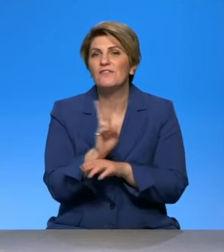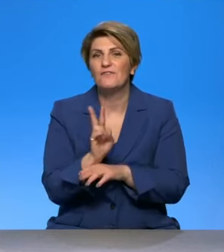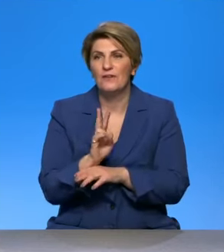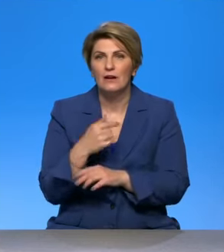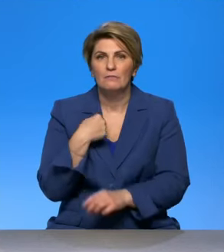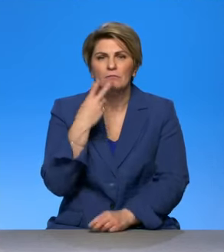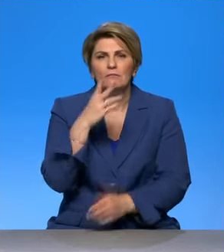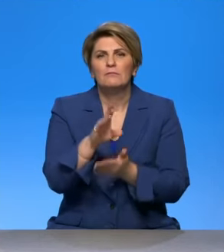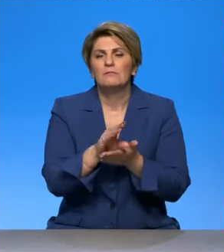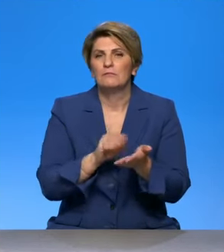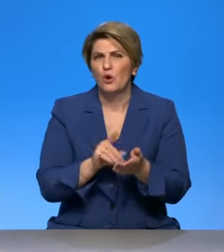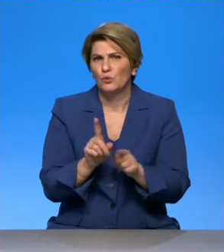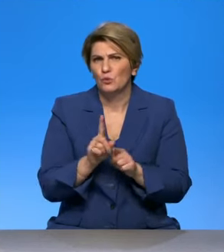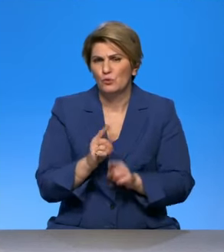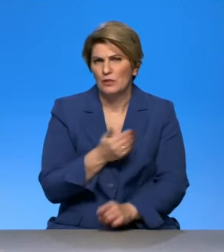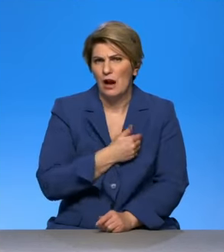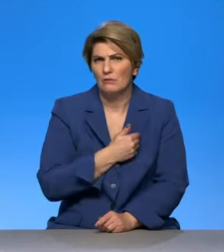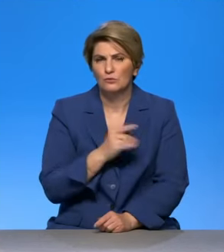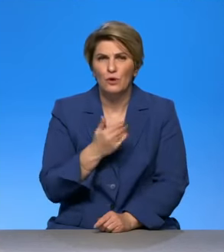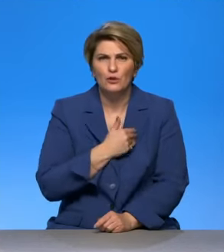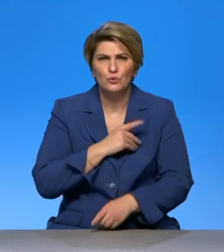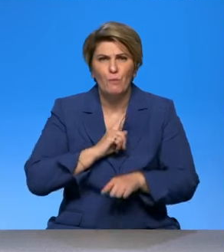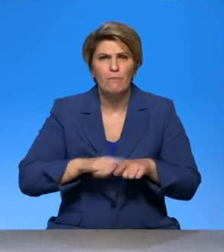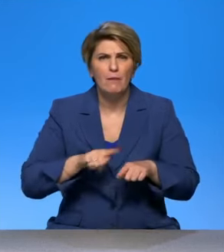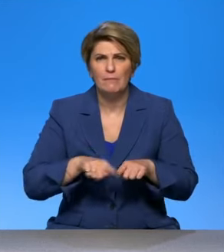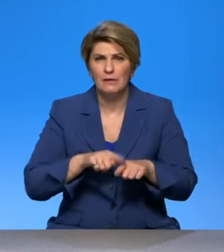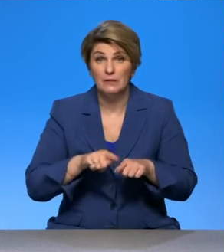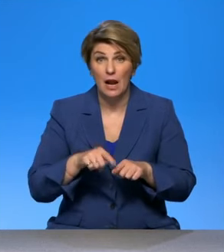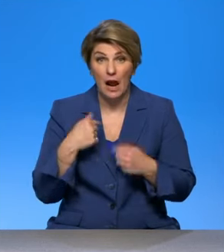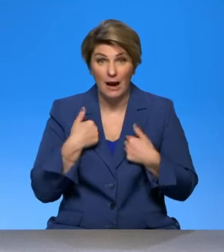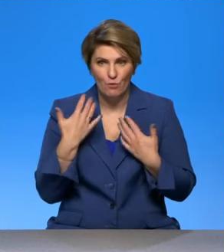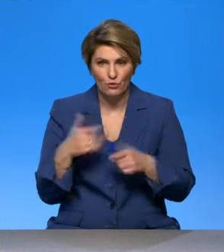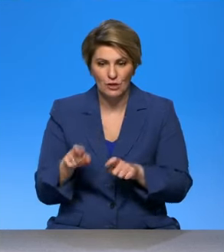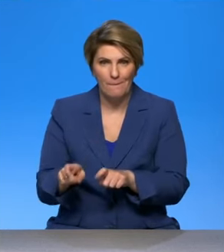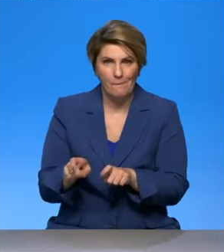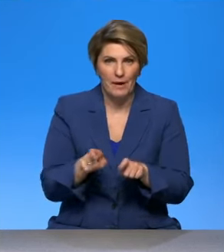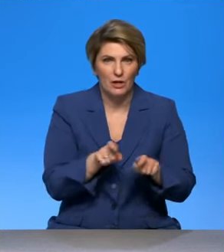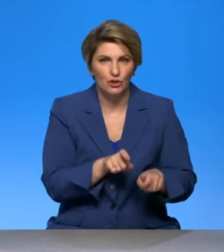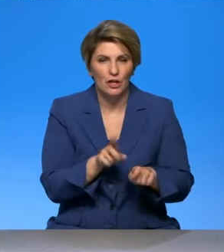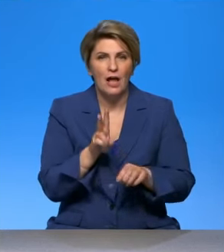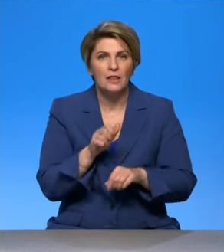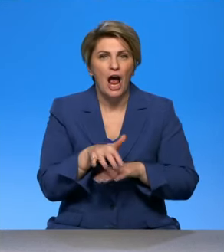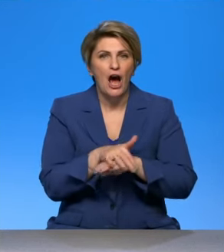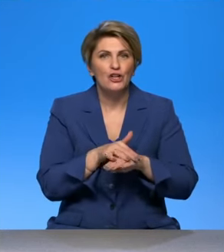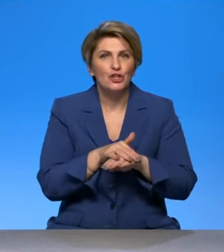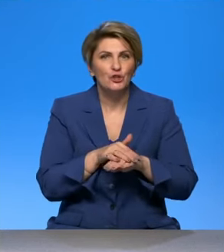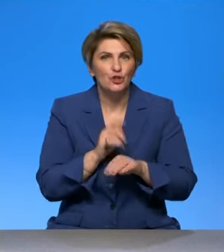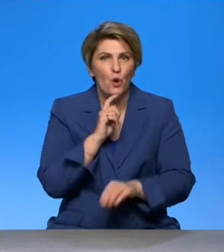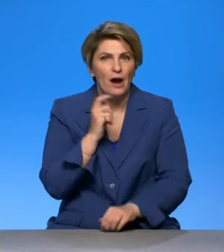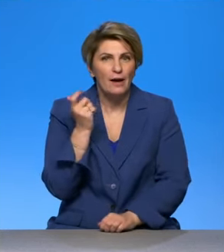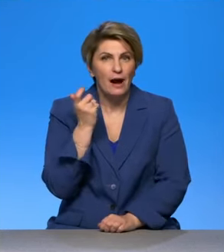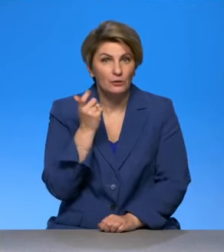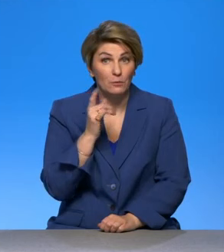И, естественно, захотелось побыстрее. А так как мы перешли на рыночную экономику, то появились кредиты. И банк говорит, хочешь